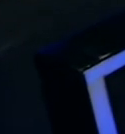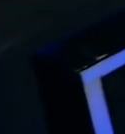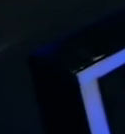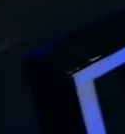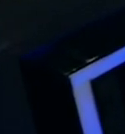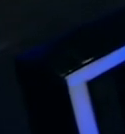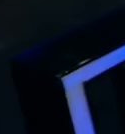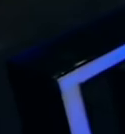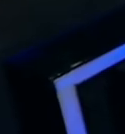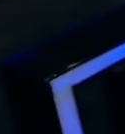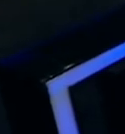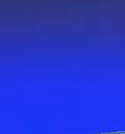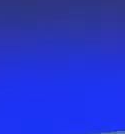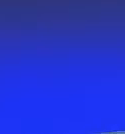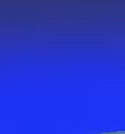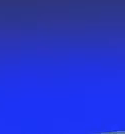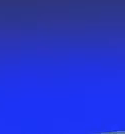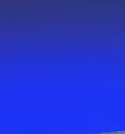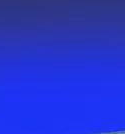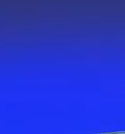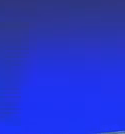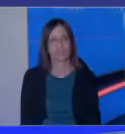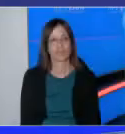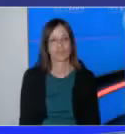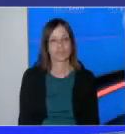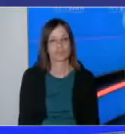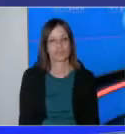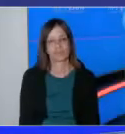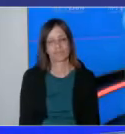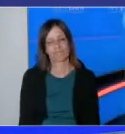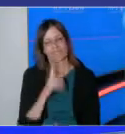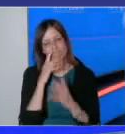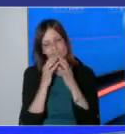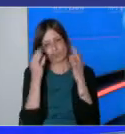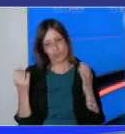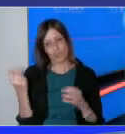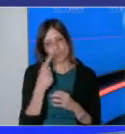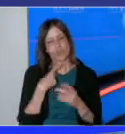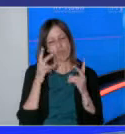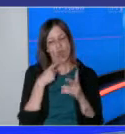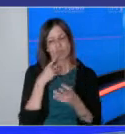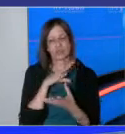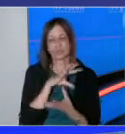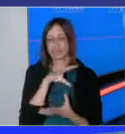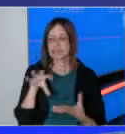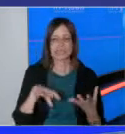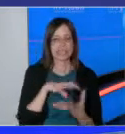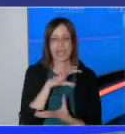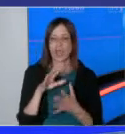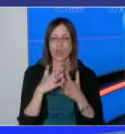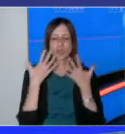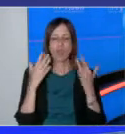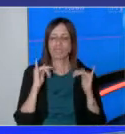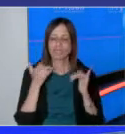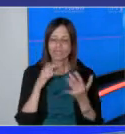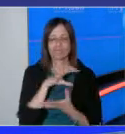הנה אנחנו פה, ערב טוב, שבוע טוב, יום ראשון שלנו מתחיל השבוע. אני יכול להגיד בסערה גדולה, כן, זו סערה.